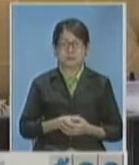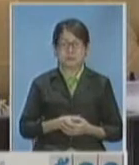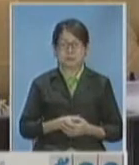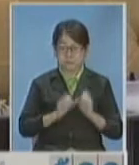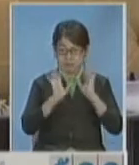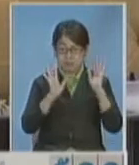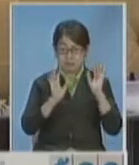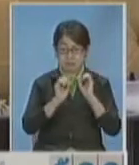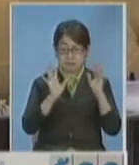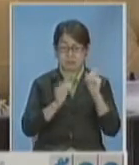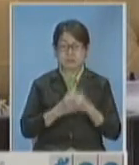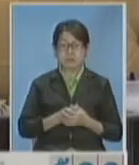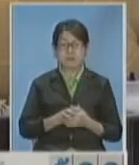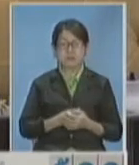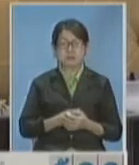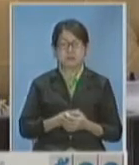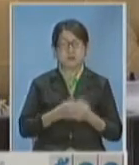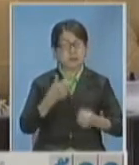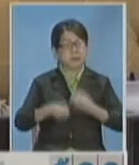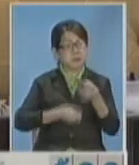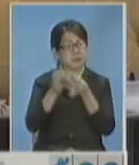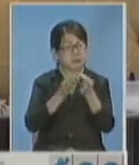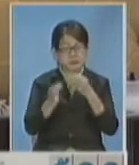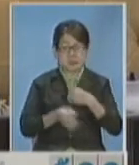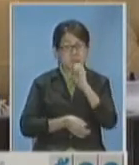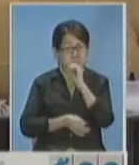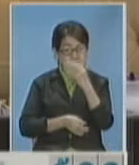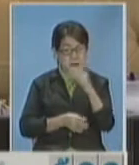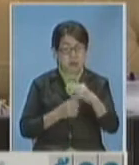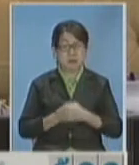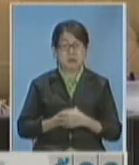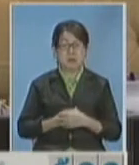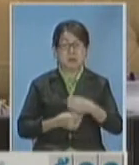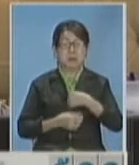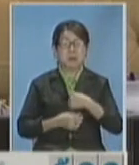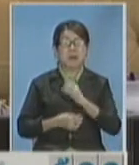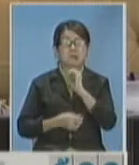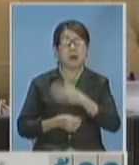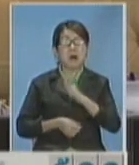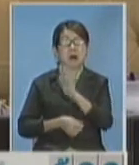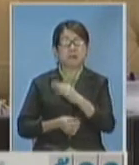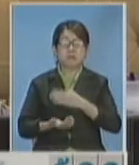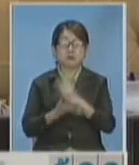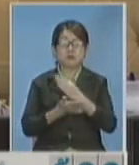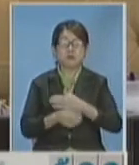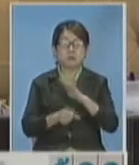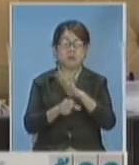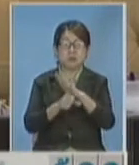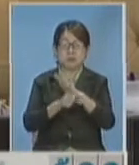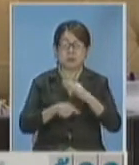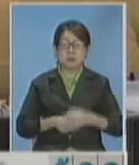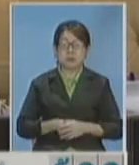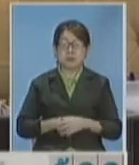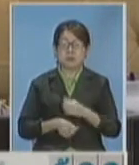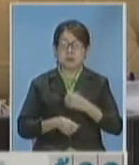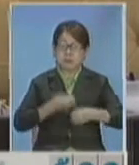ชัดเจนฮะแล้วอภิปรายอย่างที่ผมพูดเมื่อกี้ว่าผมไปสกัดกั้นขัดขวางอะไรไม่ให้สมาชิกได้